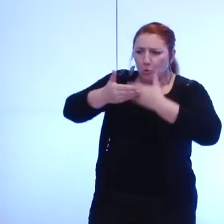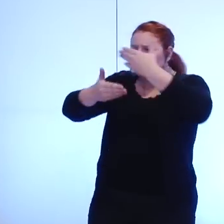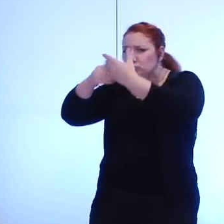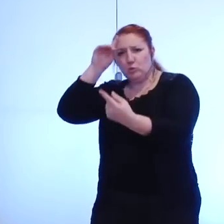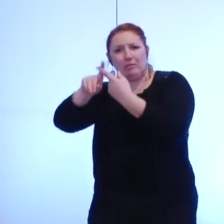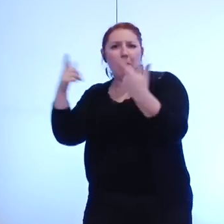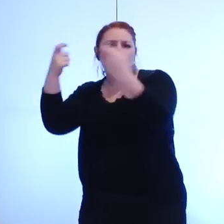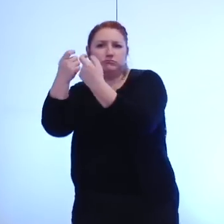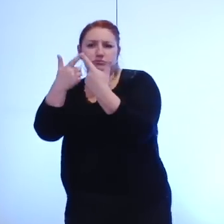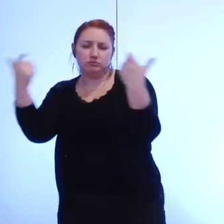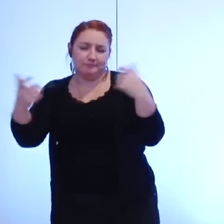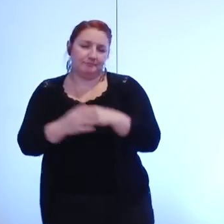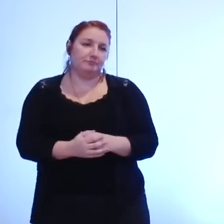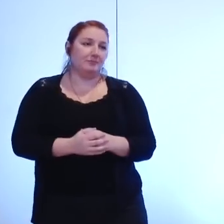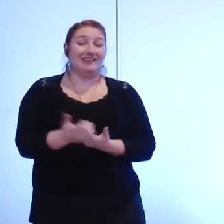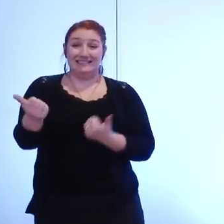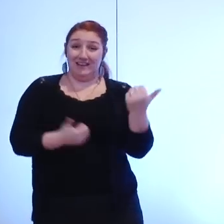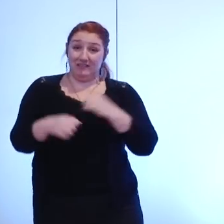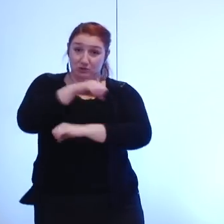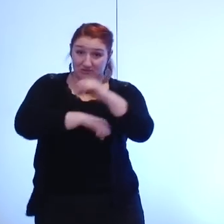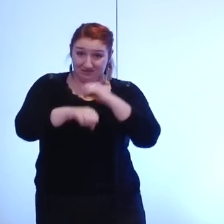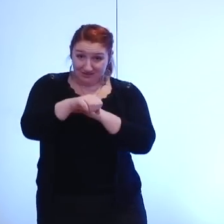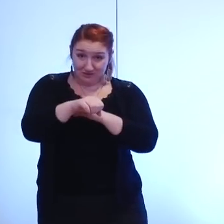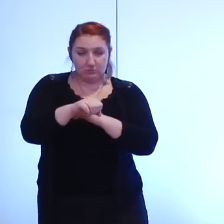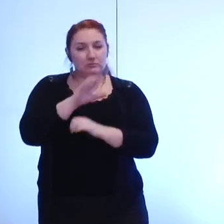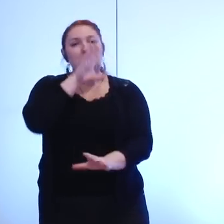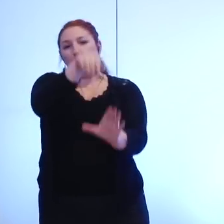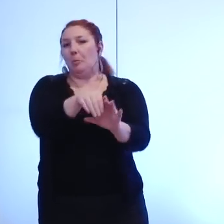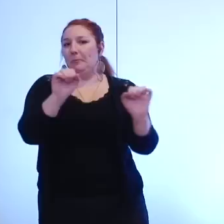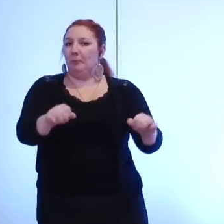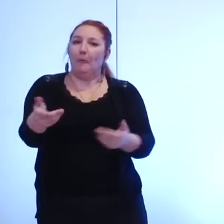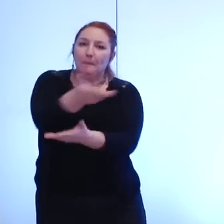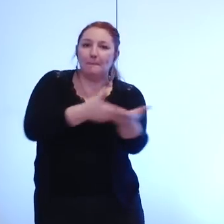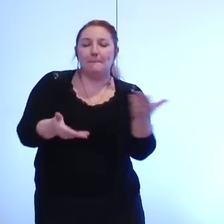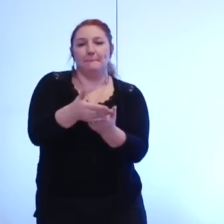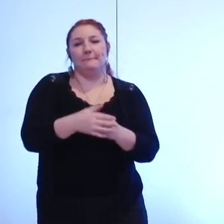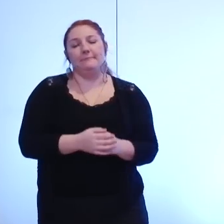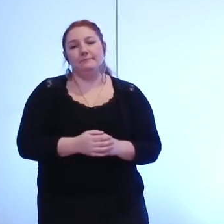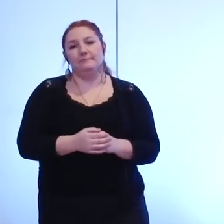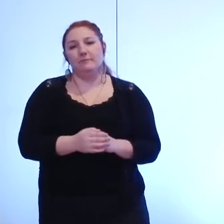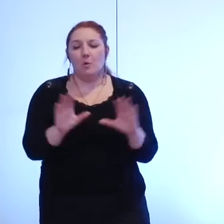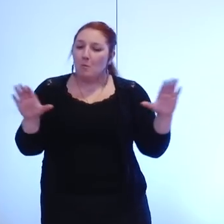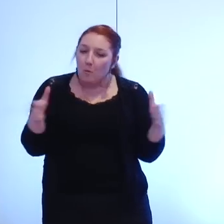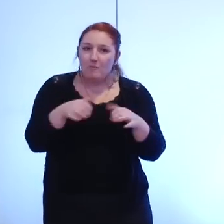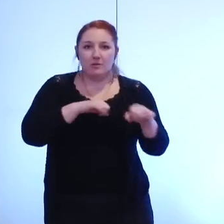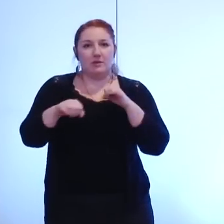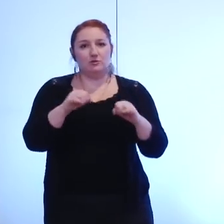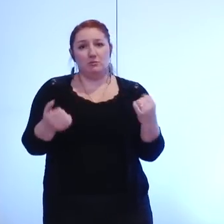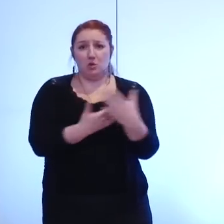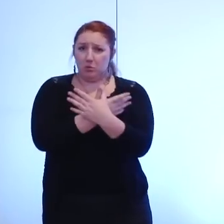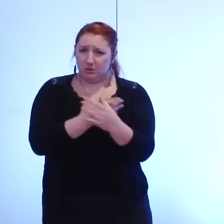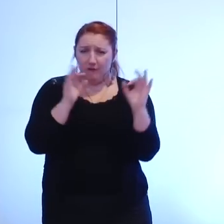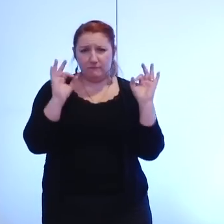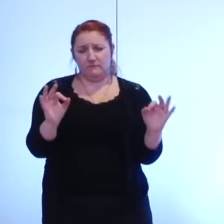'organisation de ces services aussi est un sujet qui aurait pu faire partie des sujets évoqués par ces groupements d'action métropolitain cette